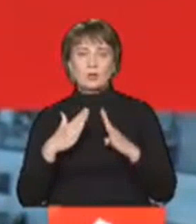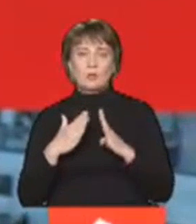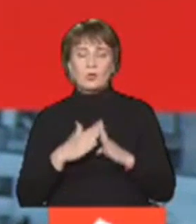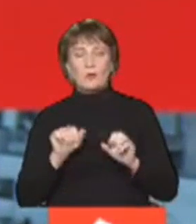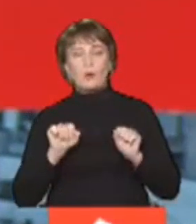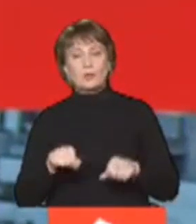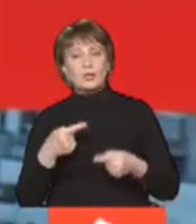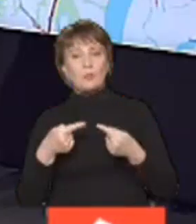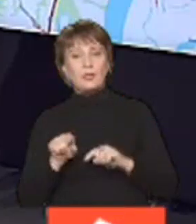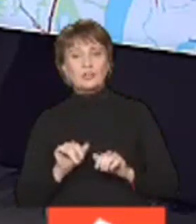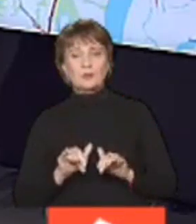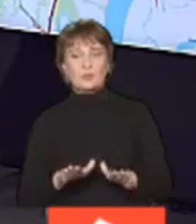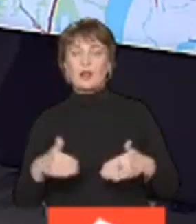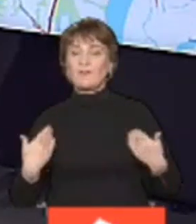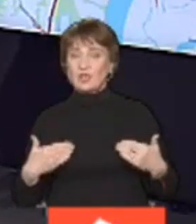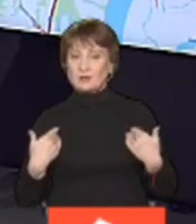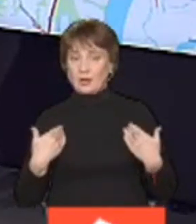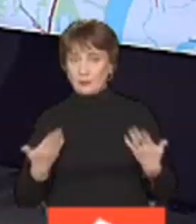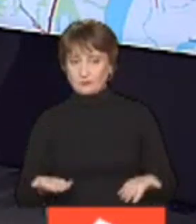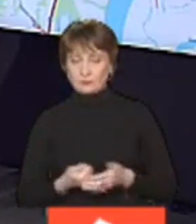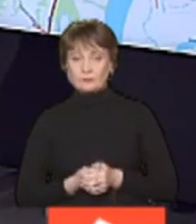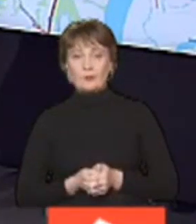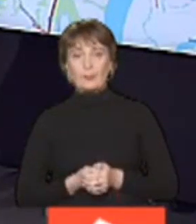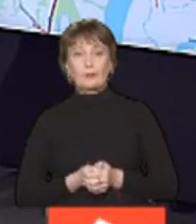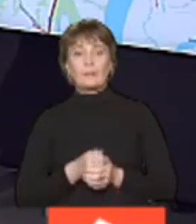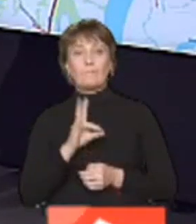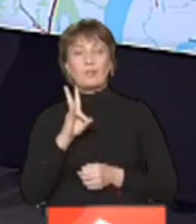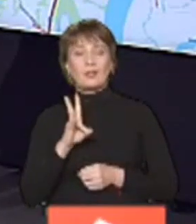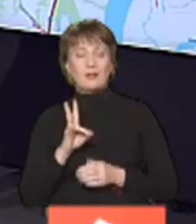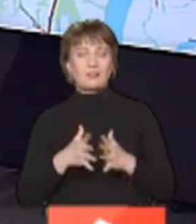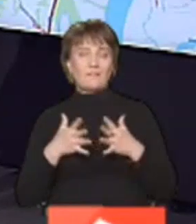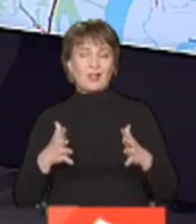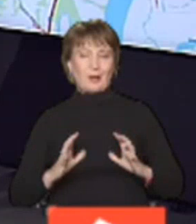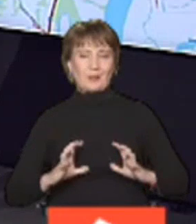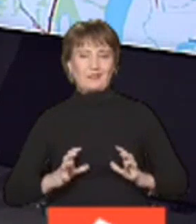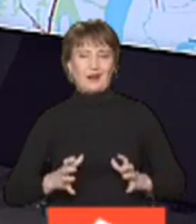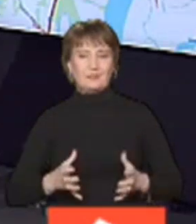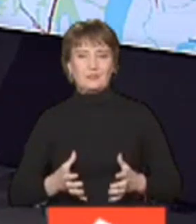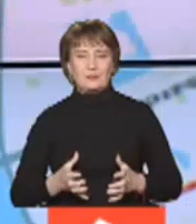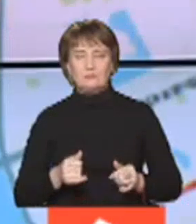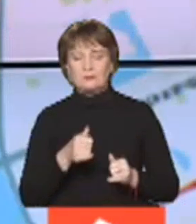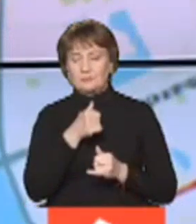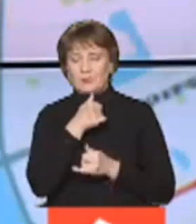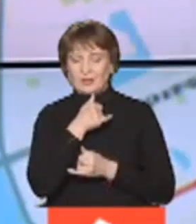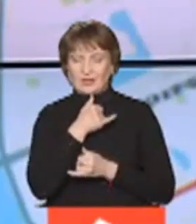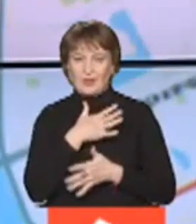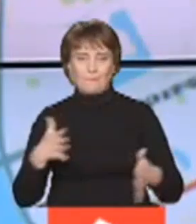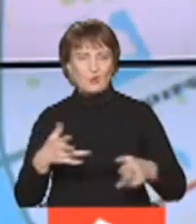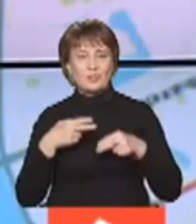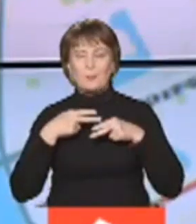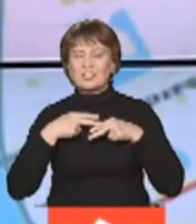або, можливо, по інших справах. Мар'яну, вітаємо тебе. Якщо ти на ламборгіні, на невеликому тракторі. Не можна проїхати зараз